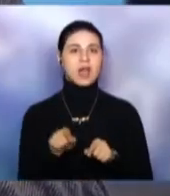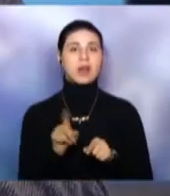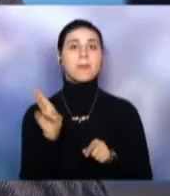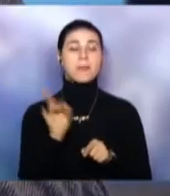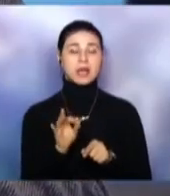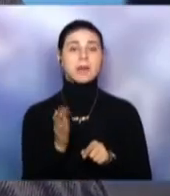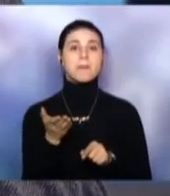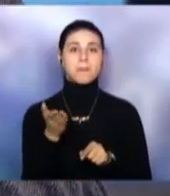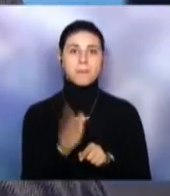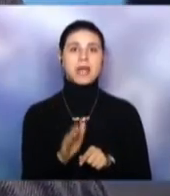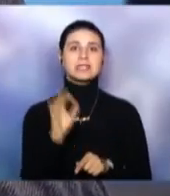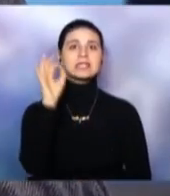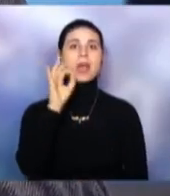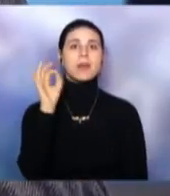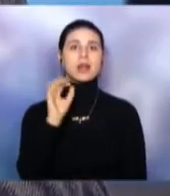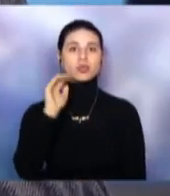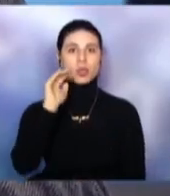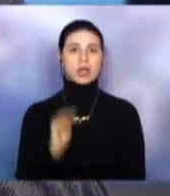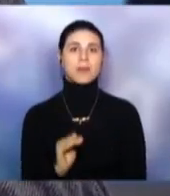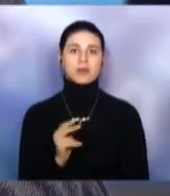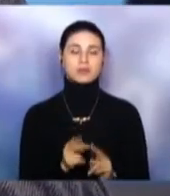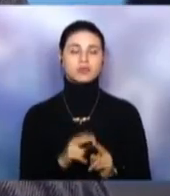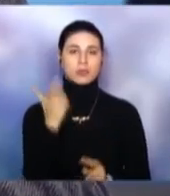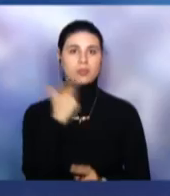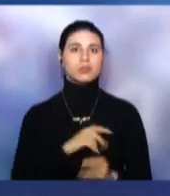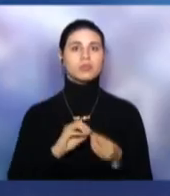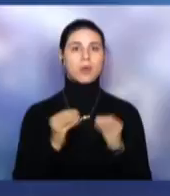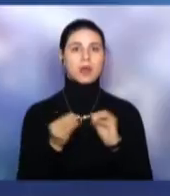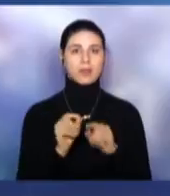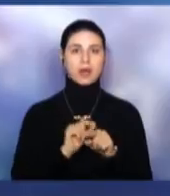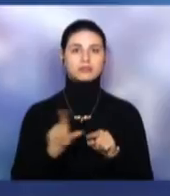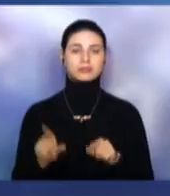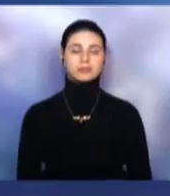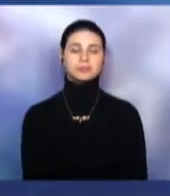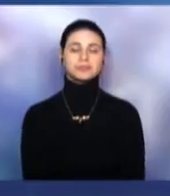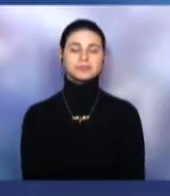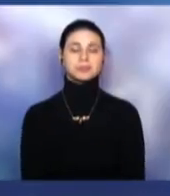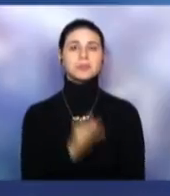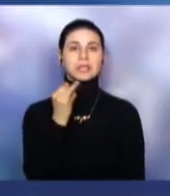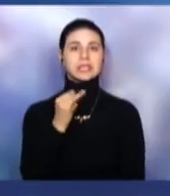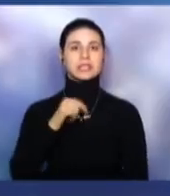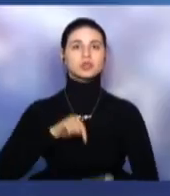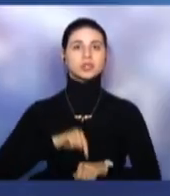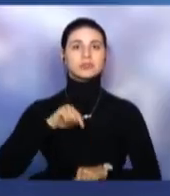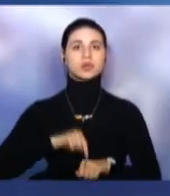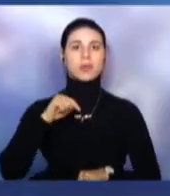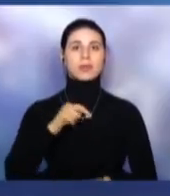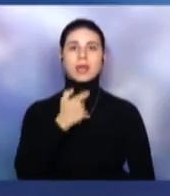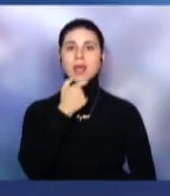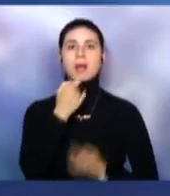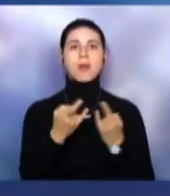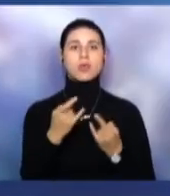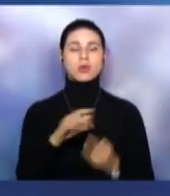როლს თამაშობს აი ამ პრობლემების განვითარებაში. Მოდი დაუბრუნდეთ სიმპტომებს, იმიტომ რომ აყურებელს ალბათ ყველაზე მეტად